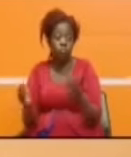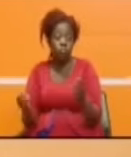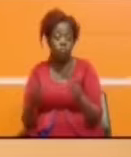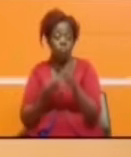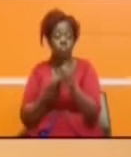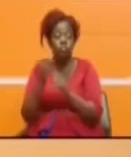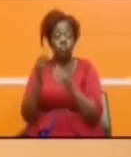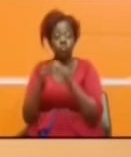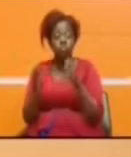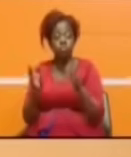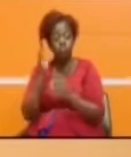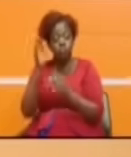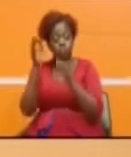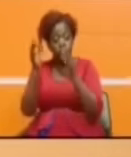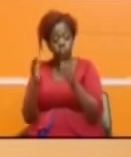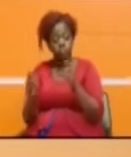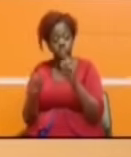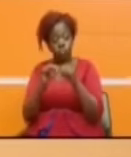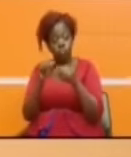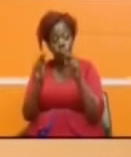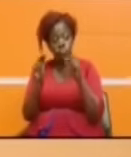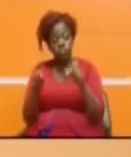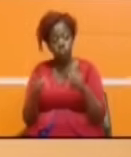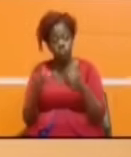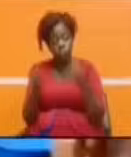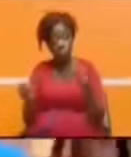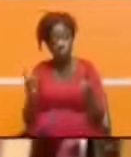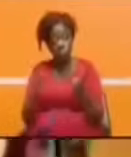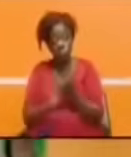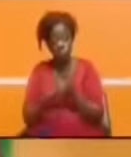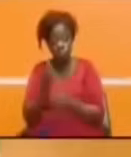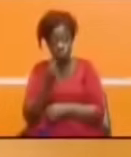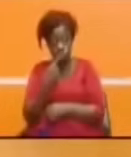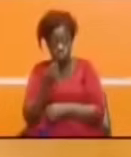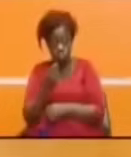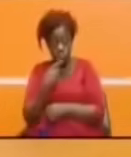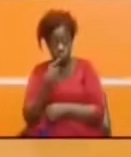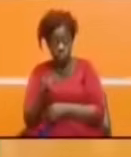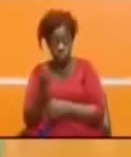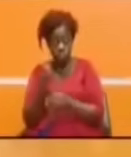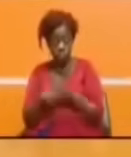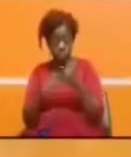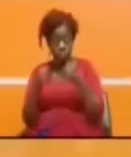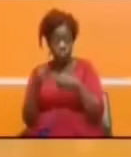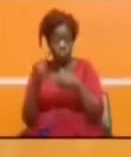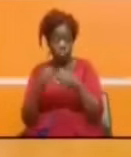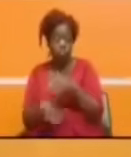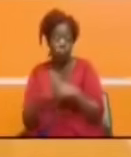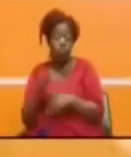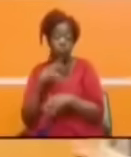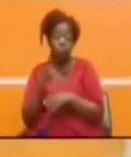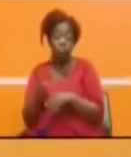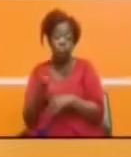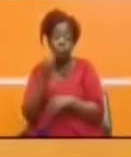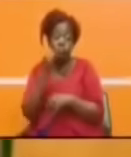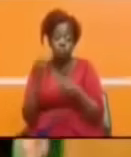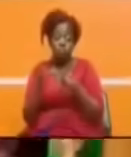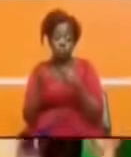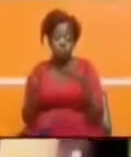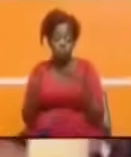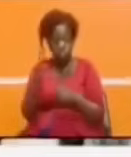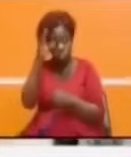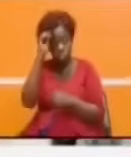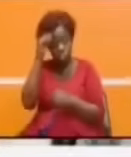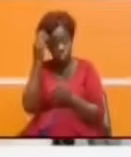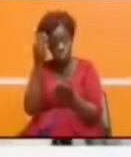era woba wawulidde ebintu bye twayogedde temwabaddemu abaana tebabajjanjaba ategeeza nti asinga okwagala kwe kuwa abaana b'ekyokulya n'okubasomesa nga sibirina